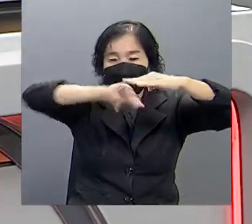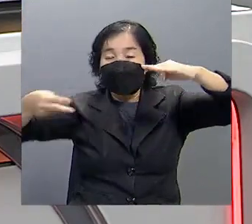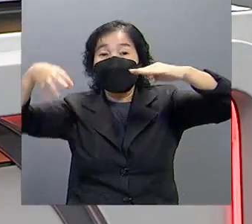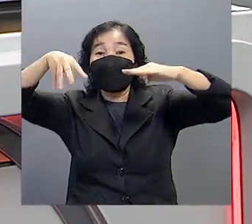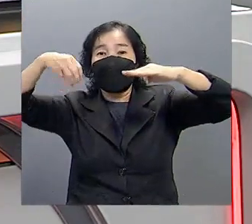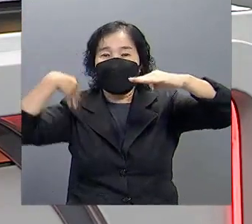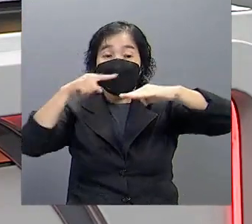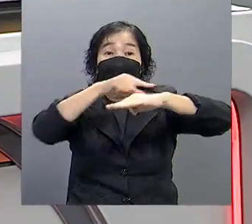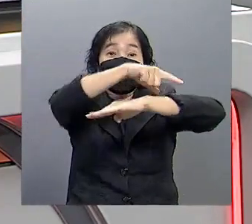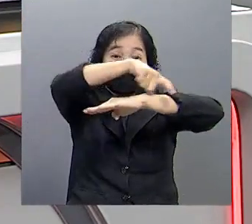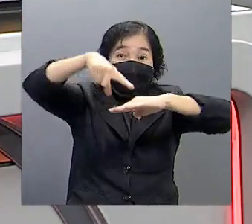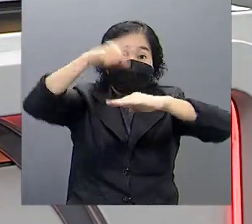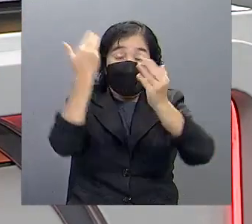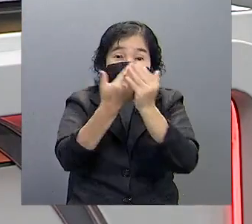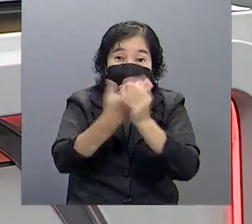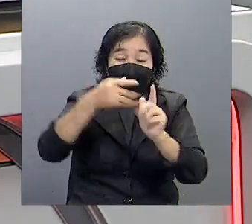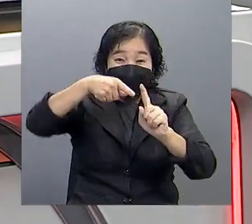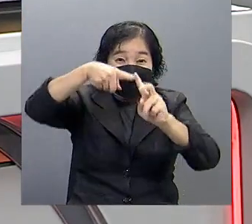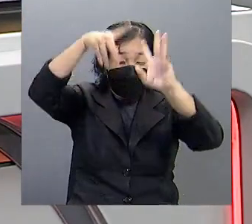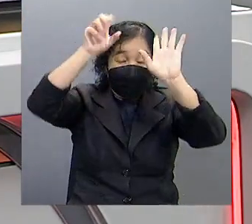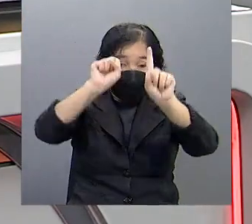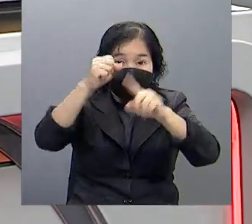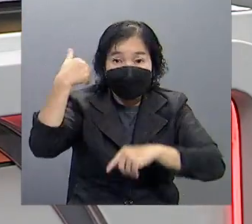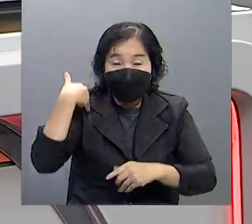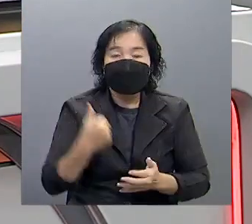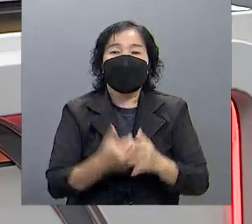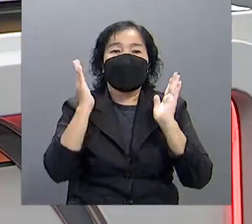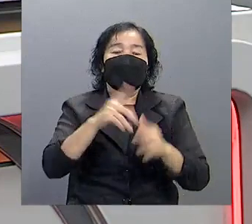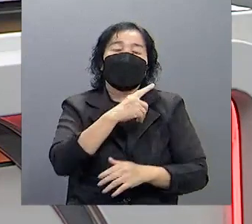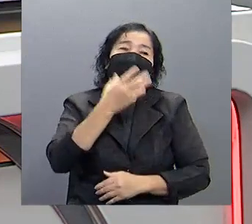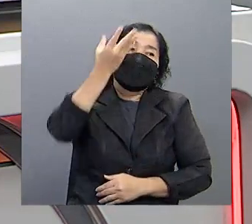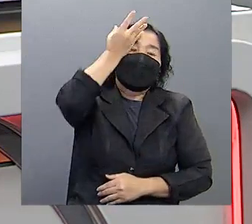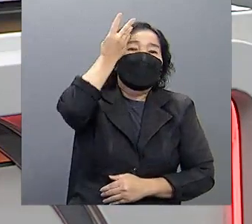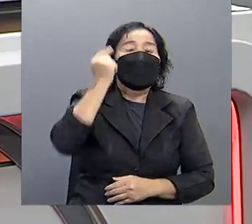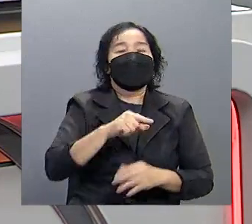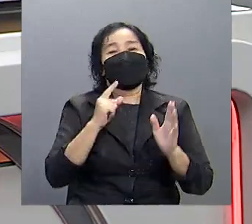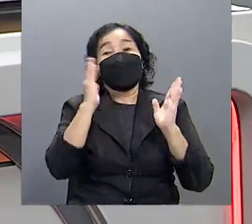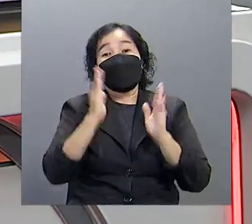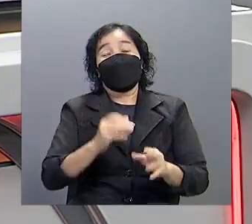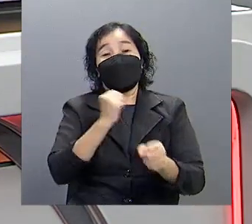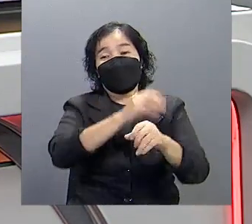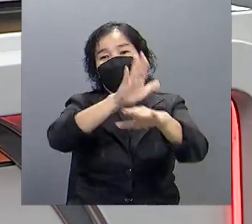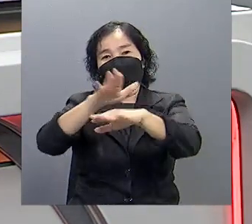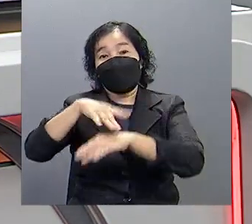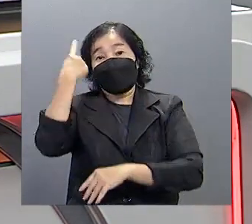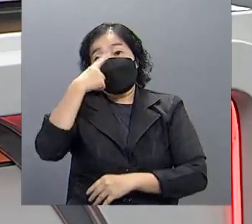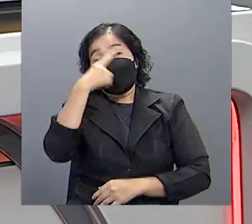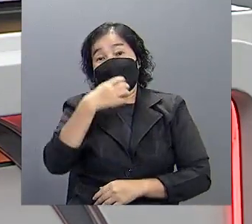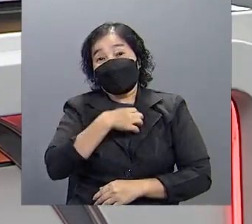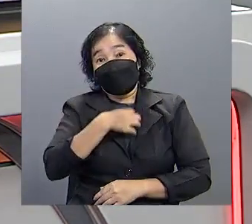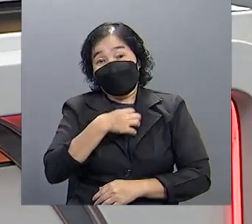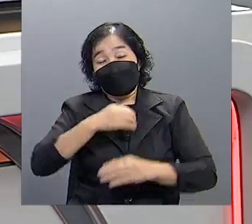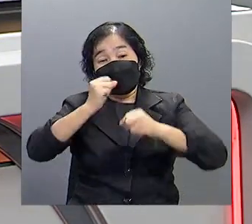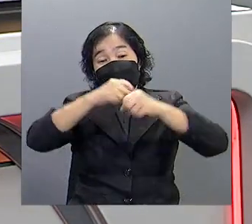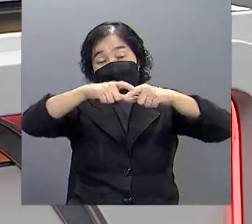แต่ไม่กี่พันบาทไปจนถึงหลักแสนบาททำให้ทานนักวิชาการออกมาเตือนนะคะว่าถ้าใครคิดจะติดเนี่ยช่วยติดตามเรื่อง